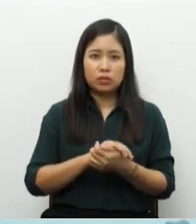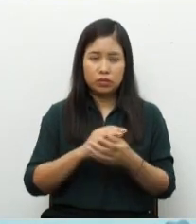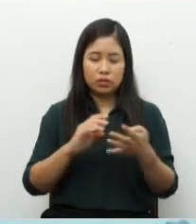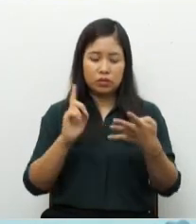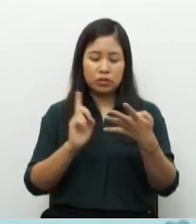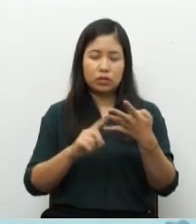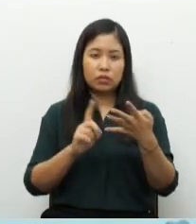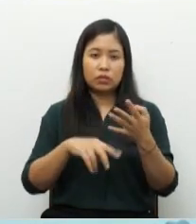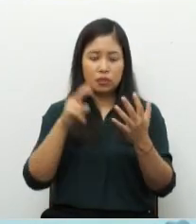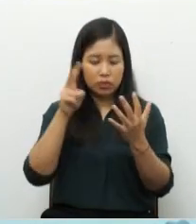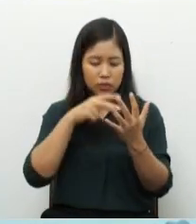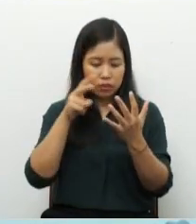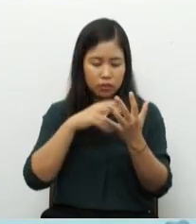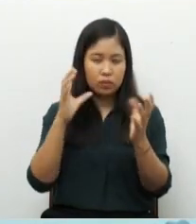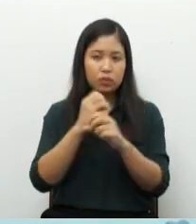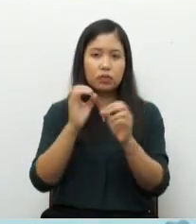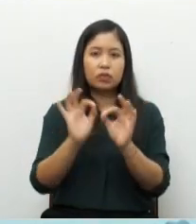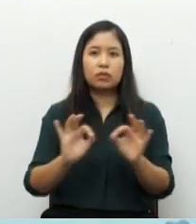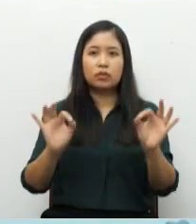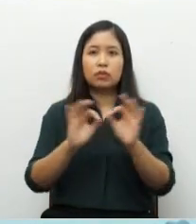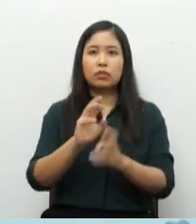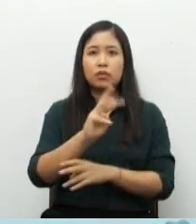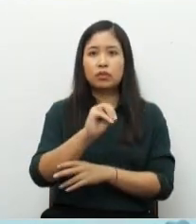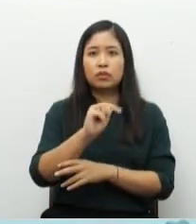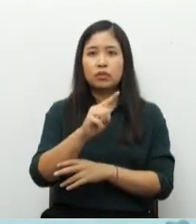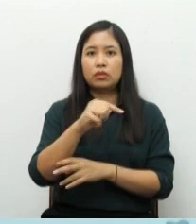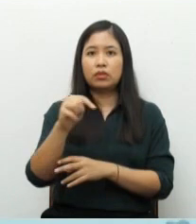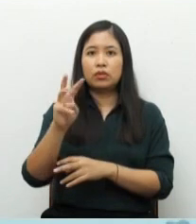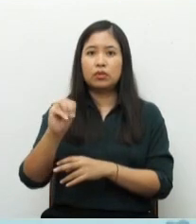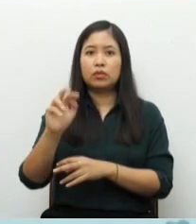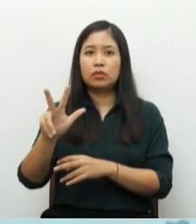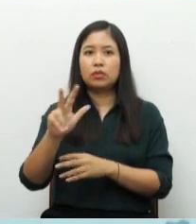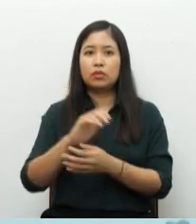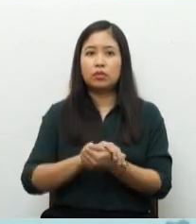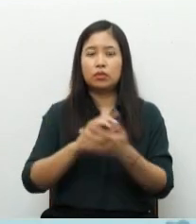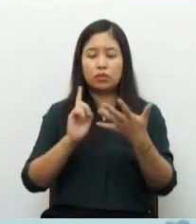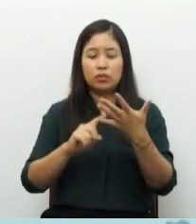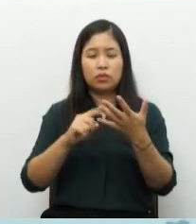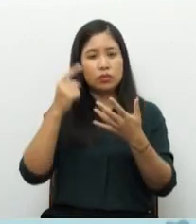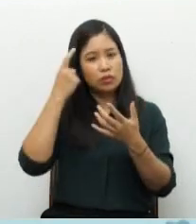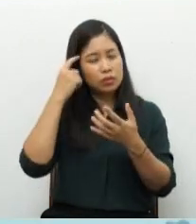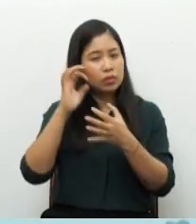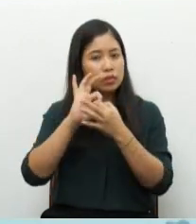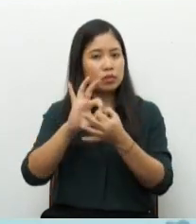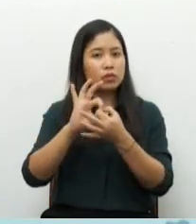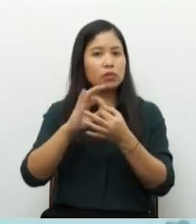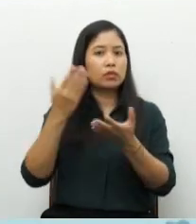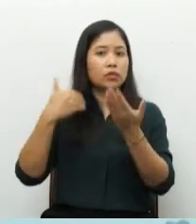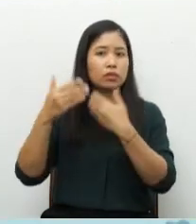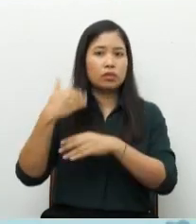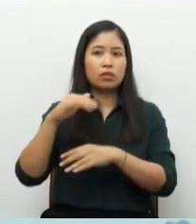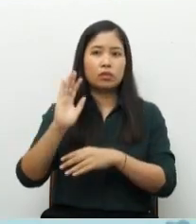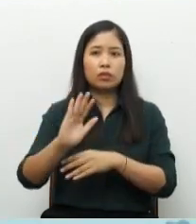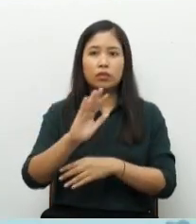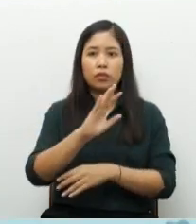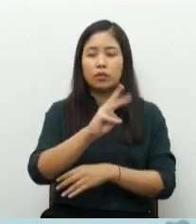ของนักเรียนชั้นมัธยมศึกษาปีที่1ถึง3และกิจกรรมสุดท้ายนะครับกิจกรรมที่5เป็นกิจกรรมรอบรู้วรรณคดีครับของนักเรียนชั้นมัธยม